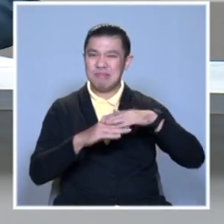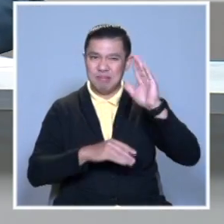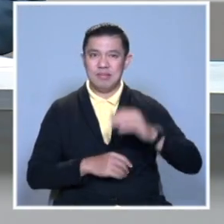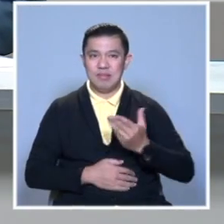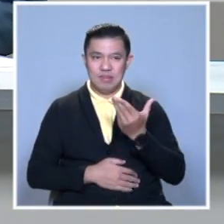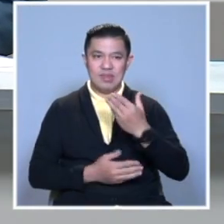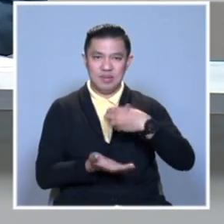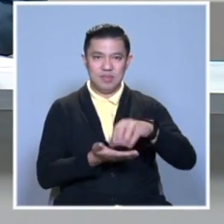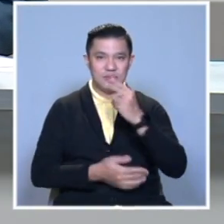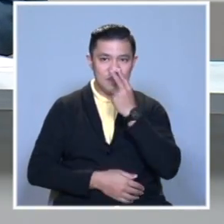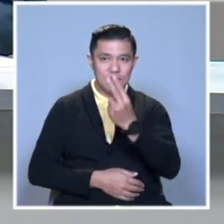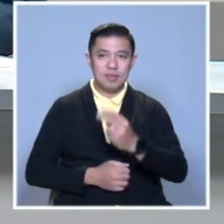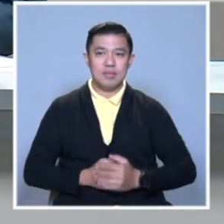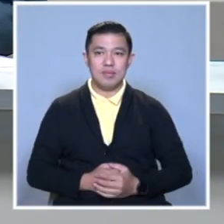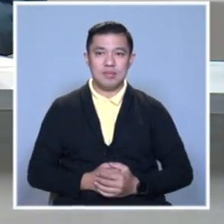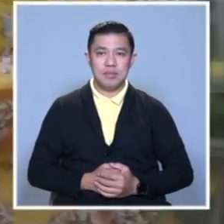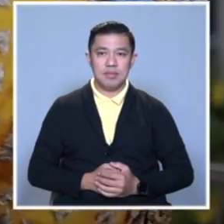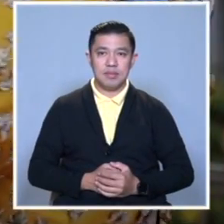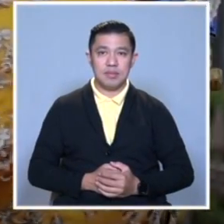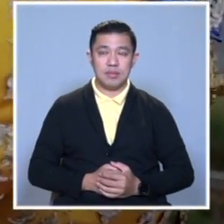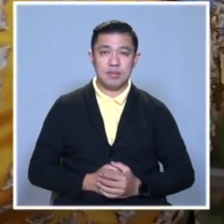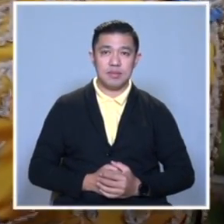คุณวงวีระแพรประเสริฐค่ะ